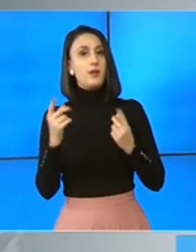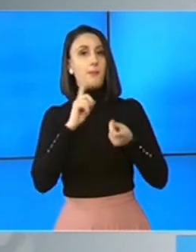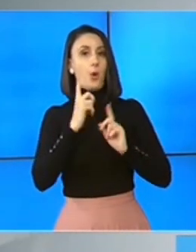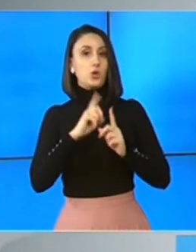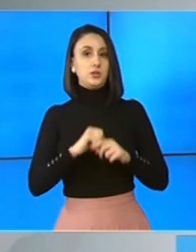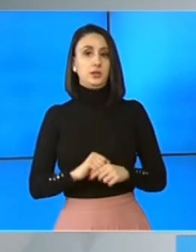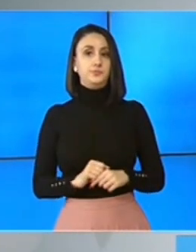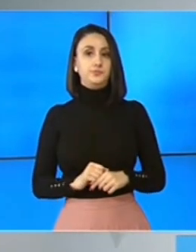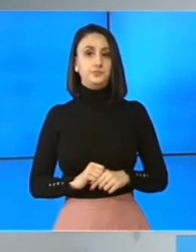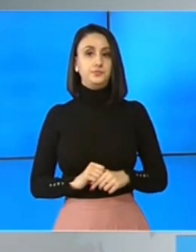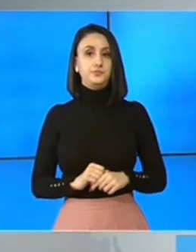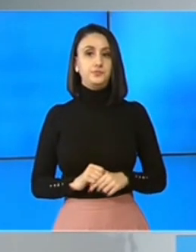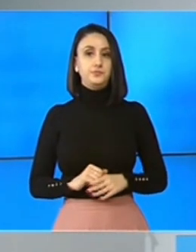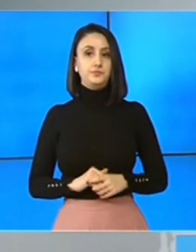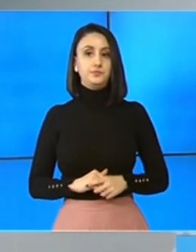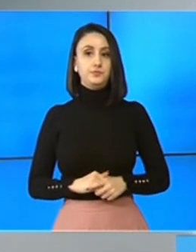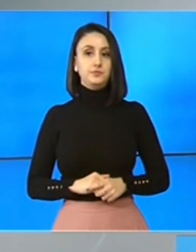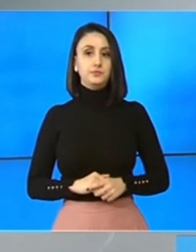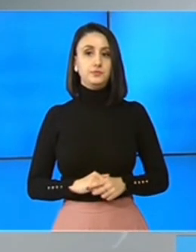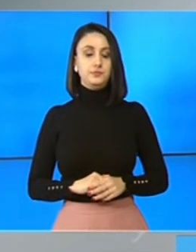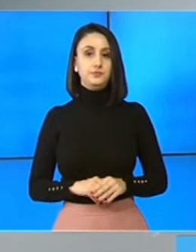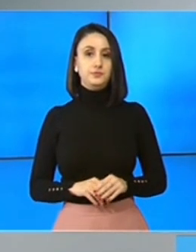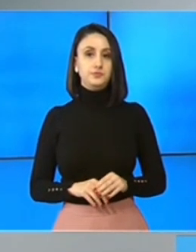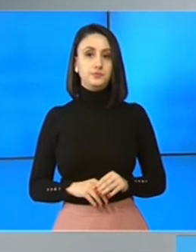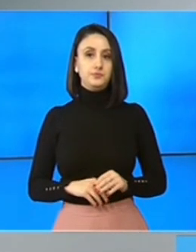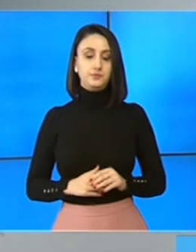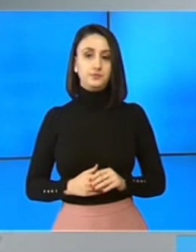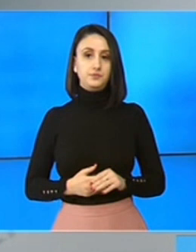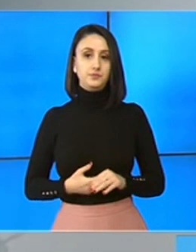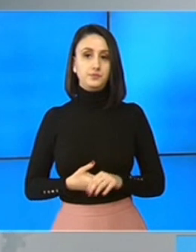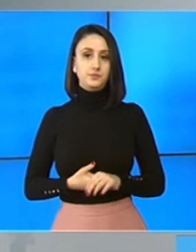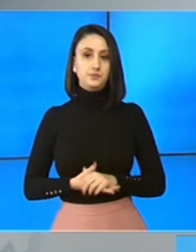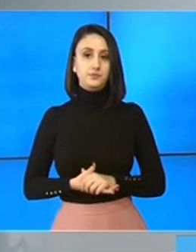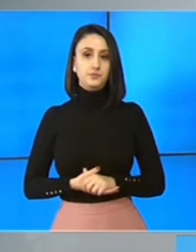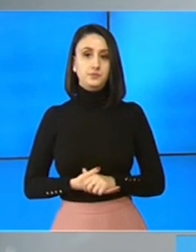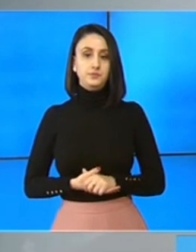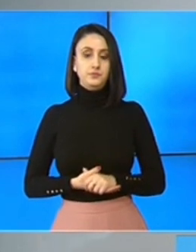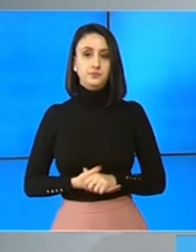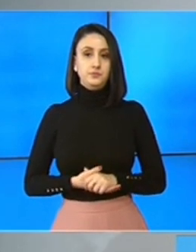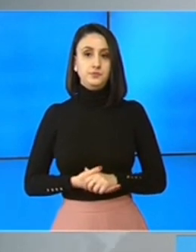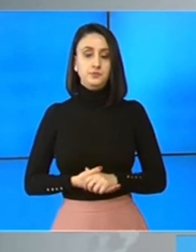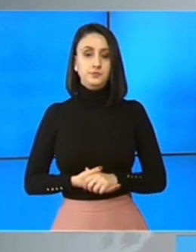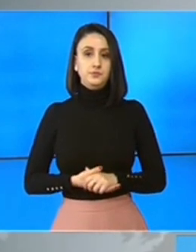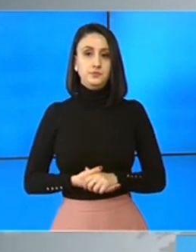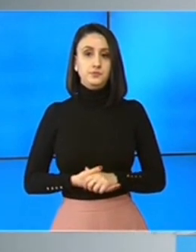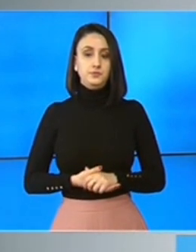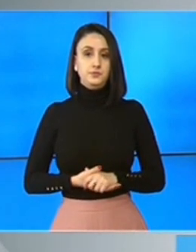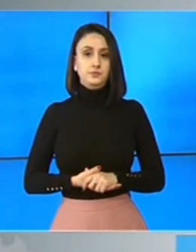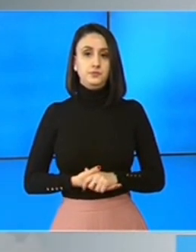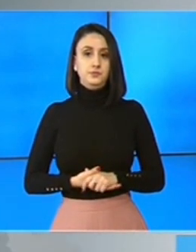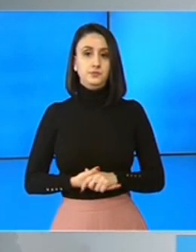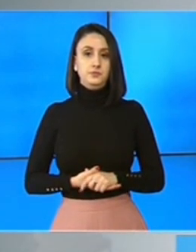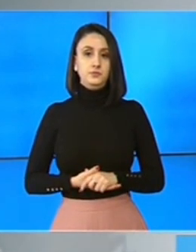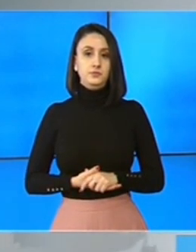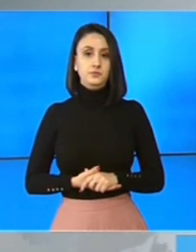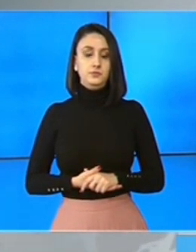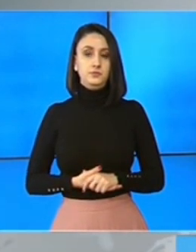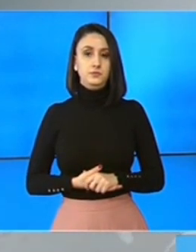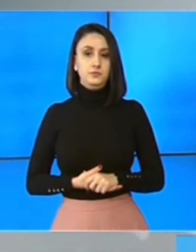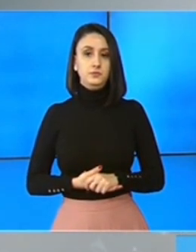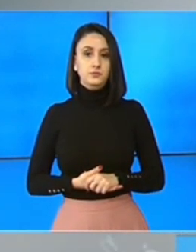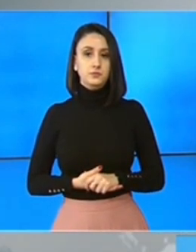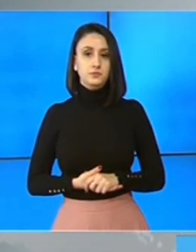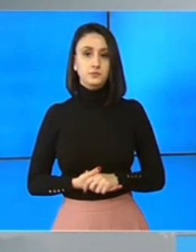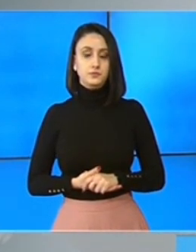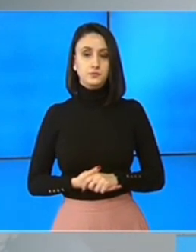politică Știți ce e cu adevărat dramatic că povestea este în curtea unui partid în care românii și au pus Speranța Partidul pe care la votat pentru